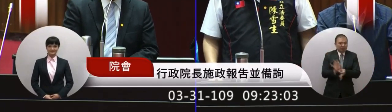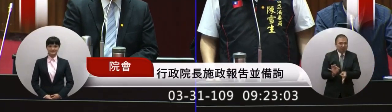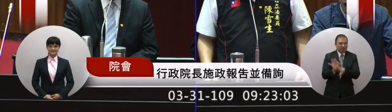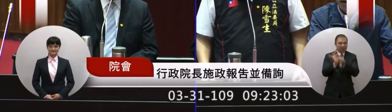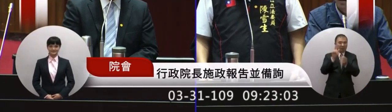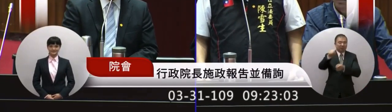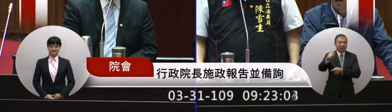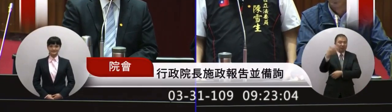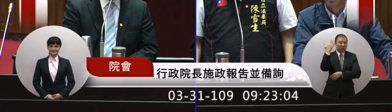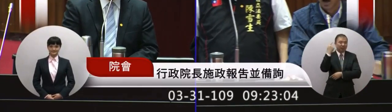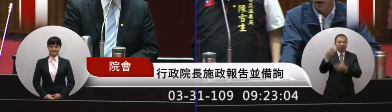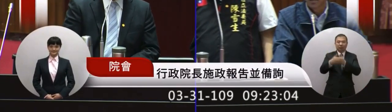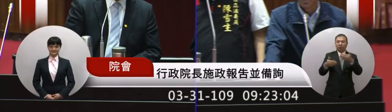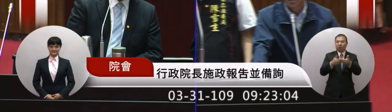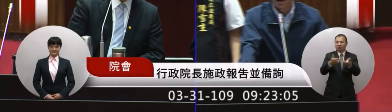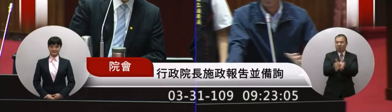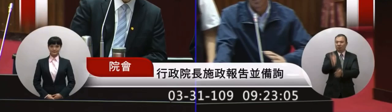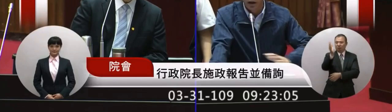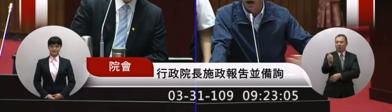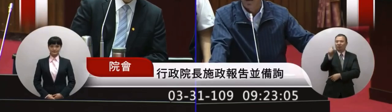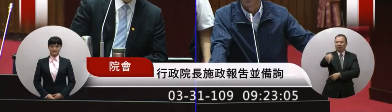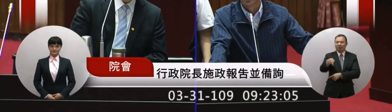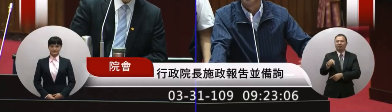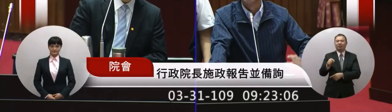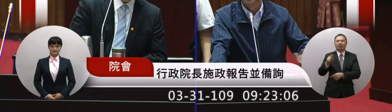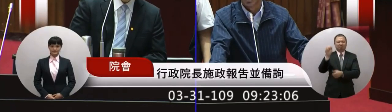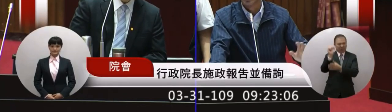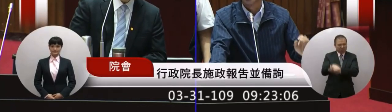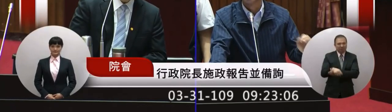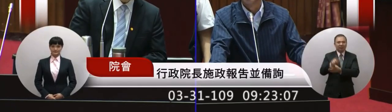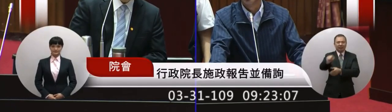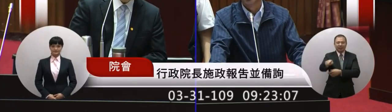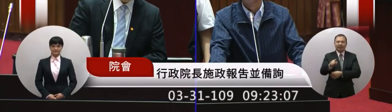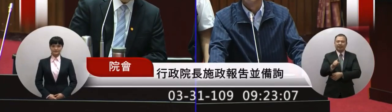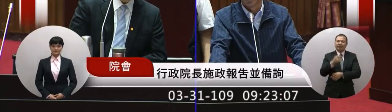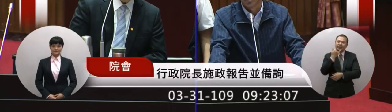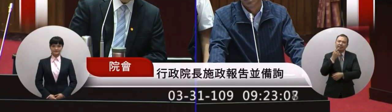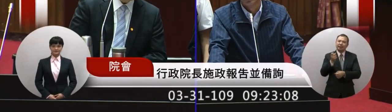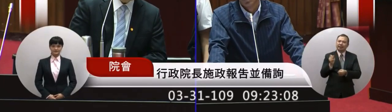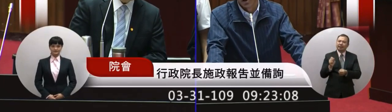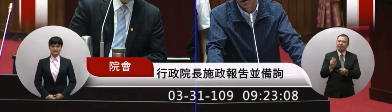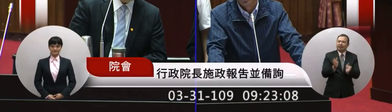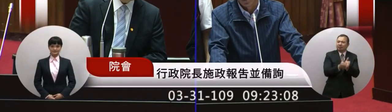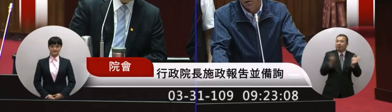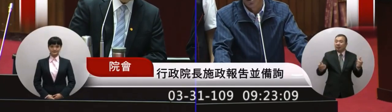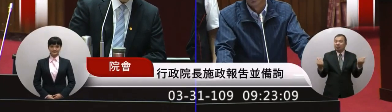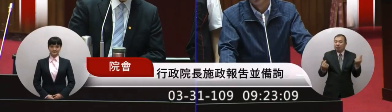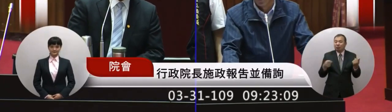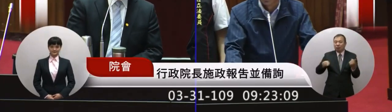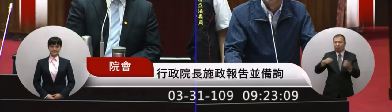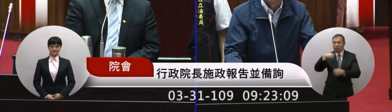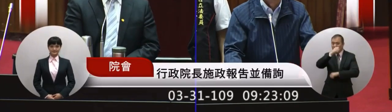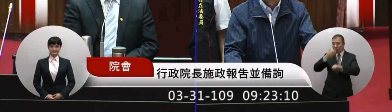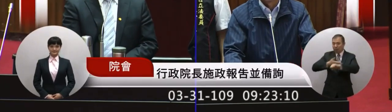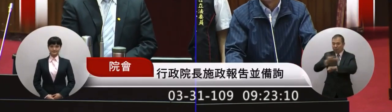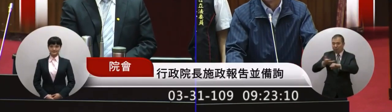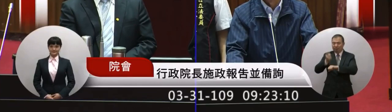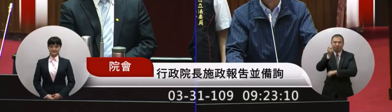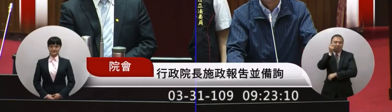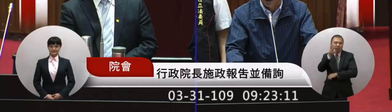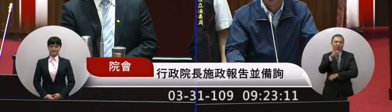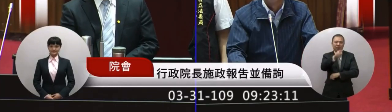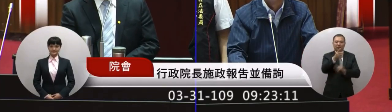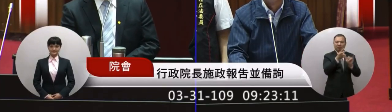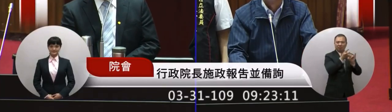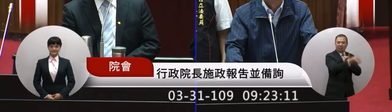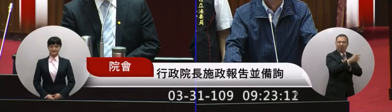部长已经有答应，那应该要在时间要，比如说本岛是实施两个月，那离岛大概就实